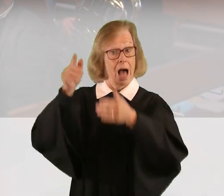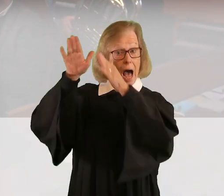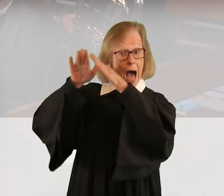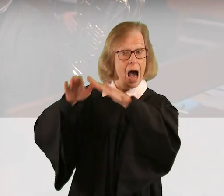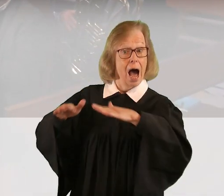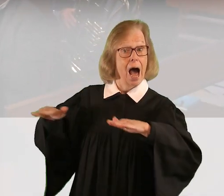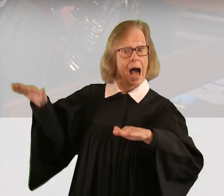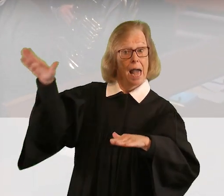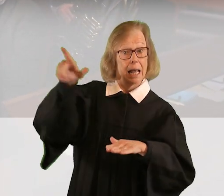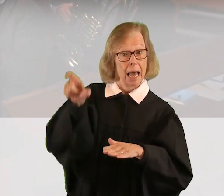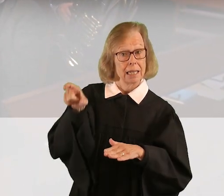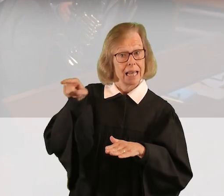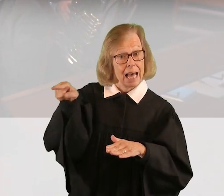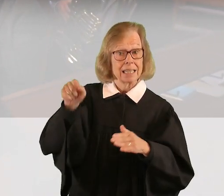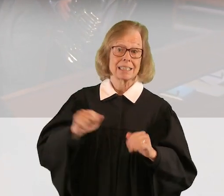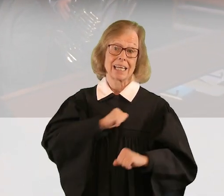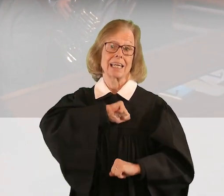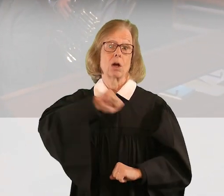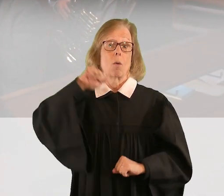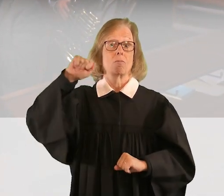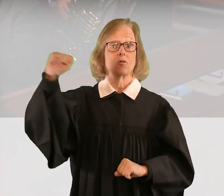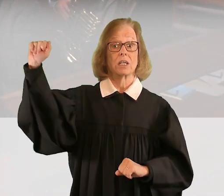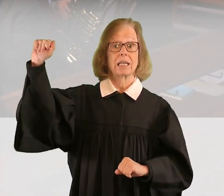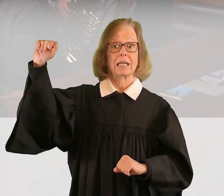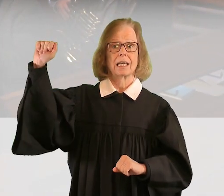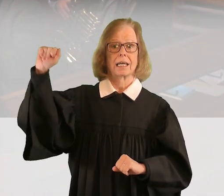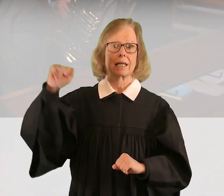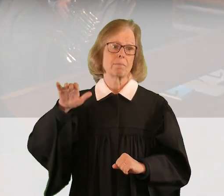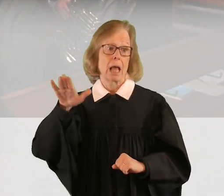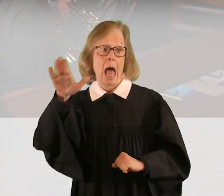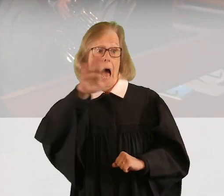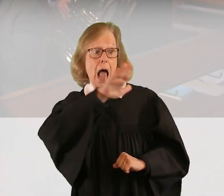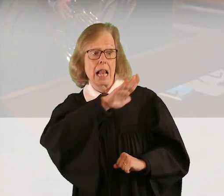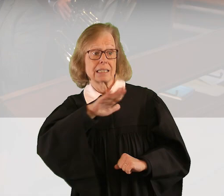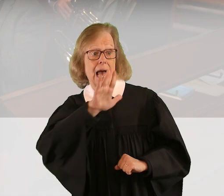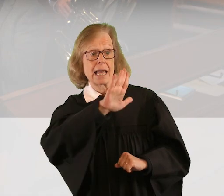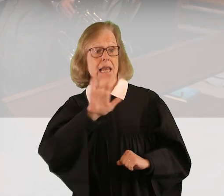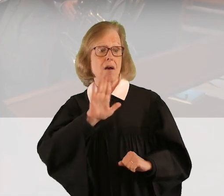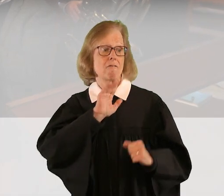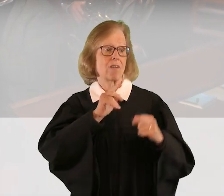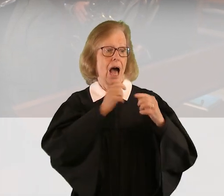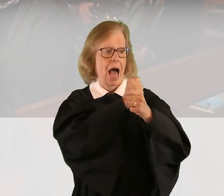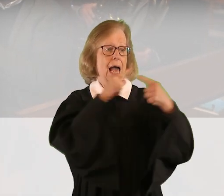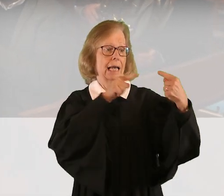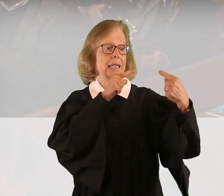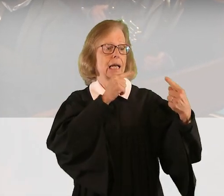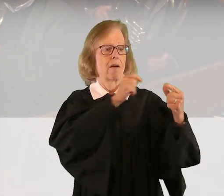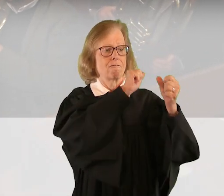Thank you.